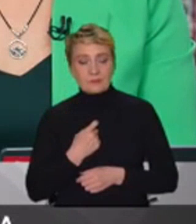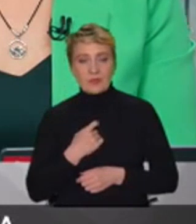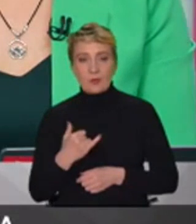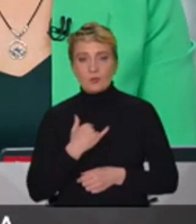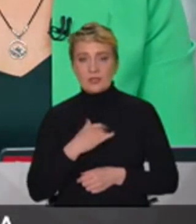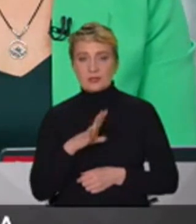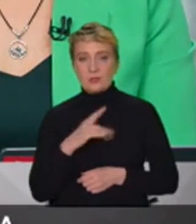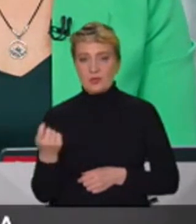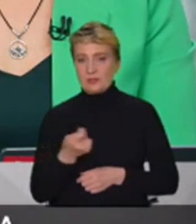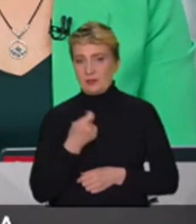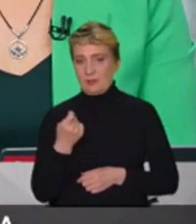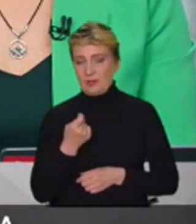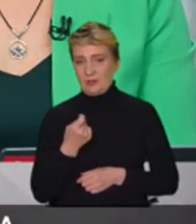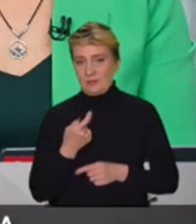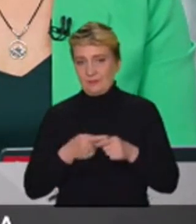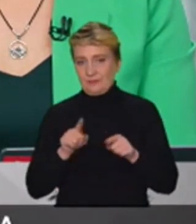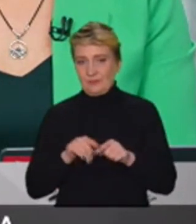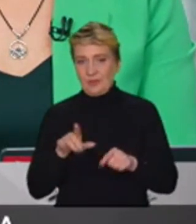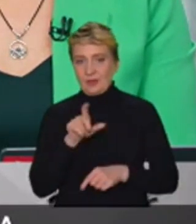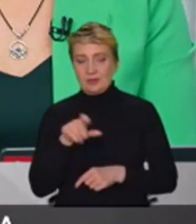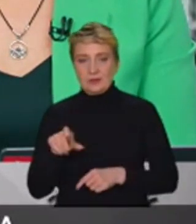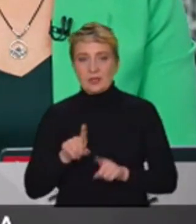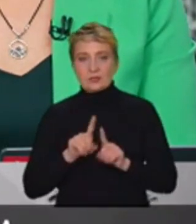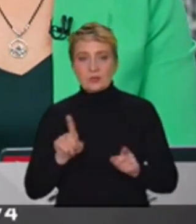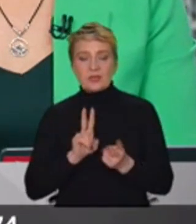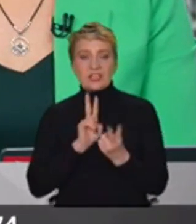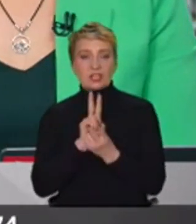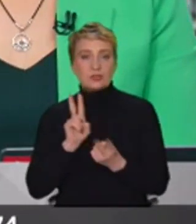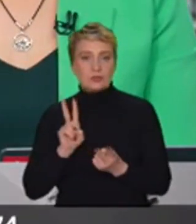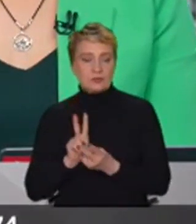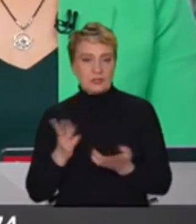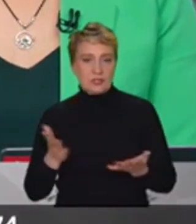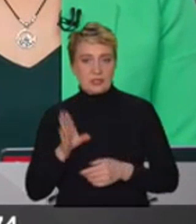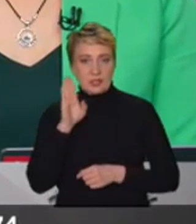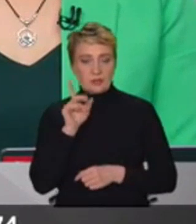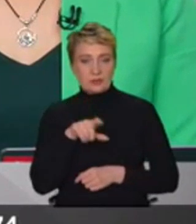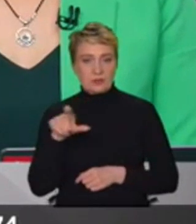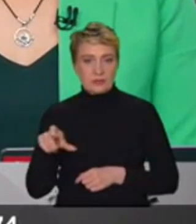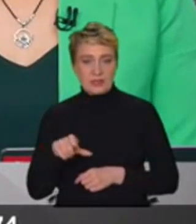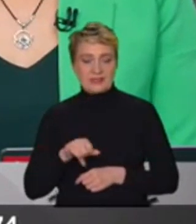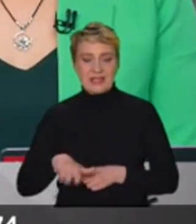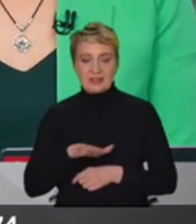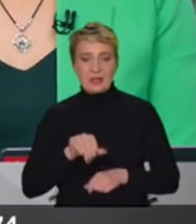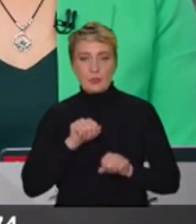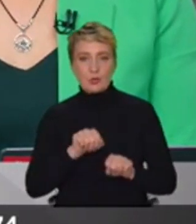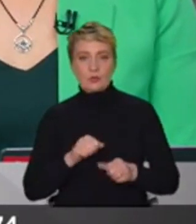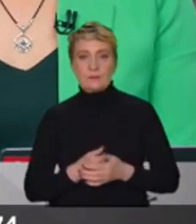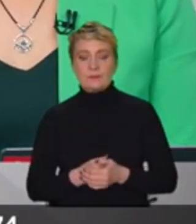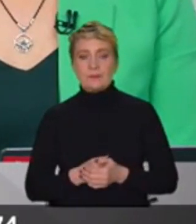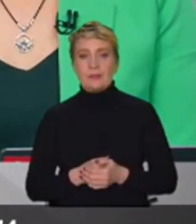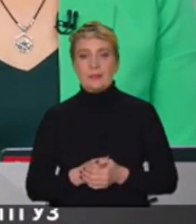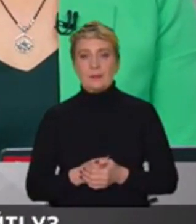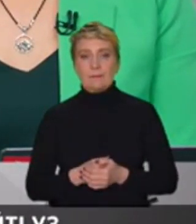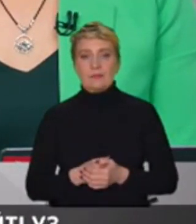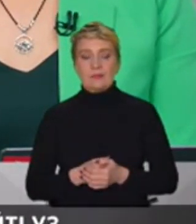дуже мало було хейту з приводу цього, особливо не зустрічала я серед хлопців Тероборони. Всі